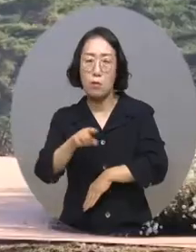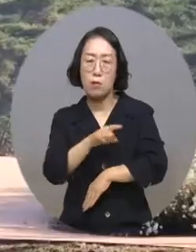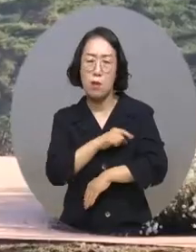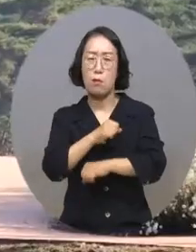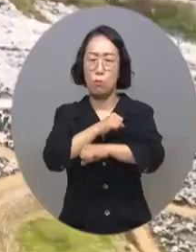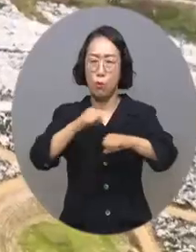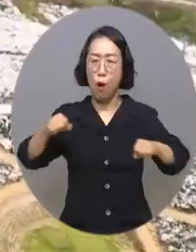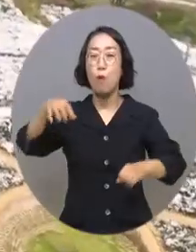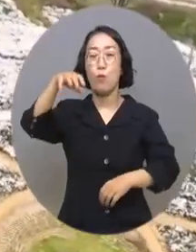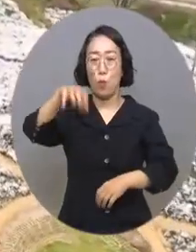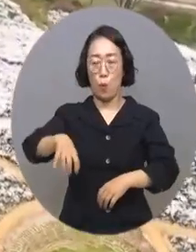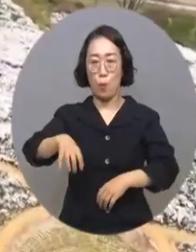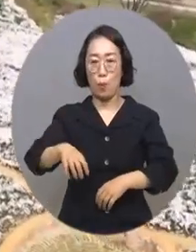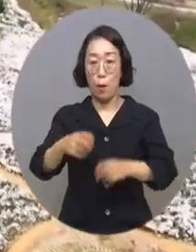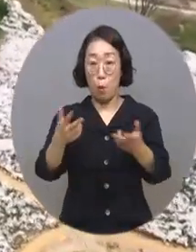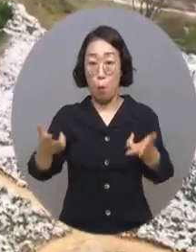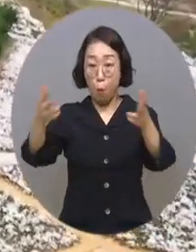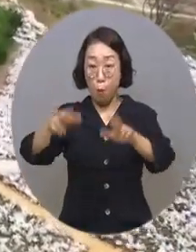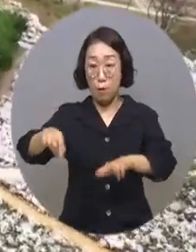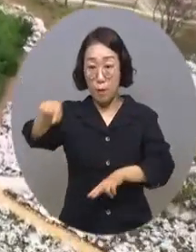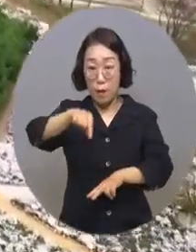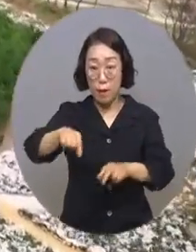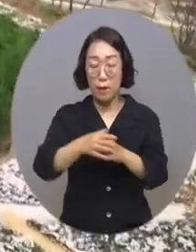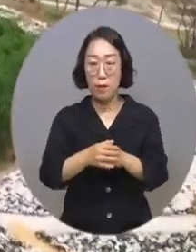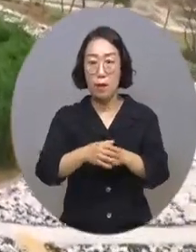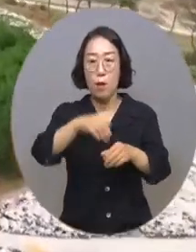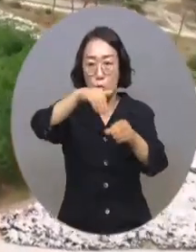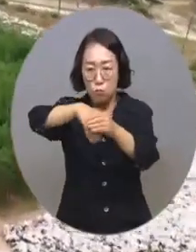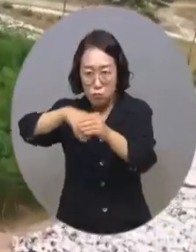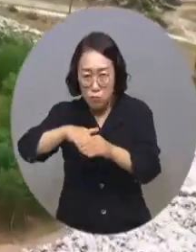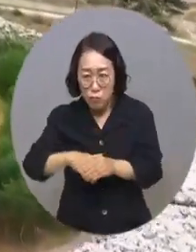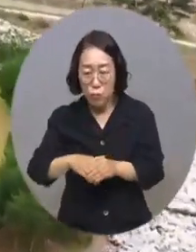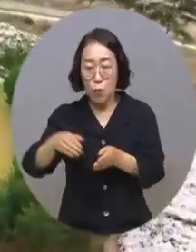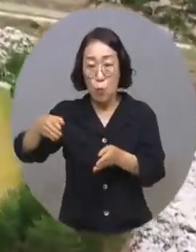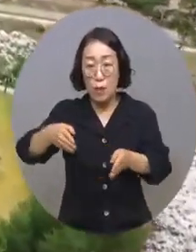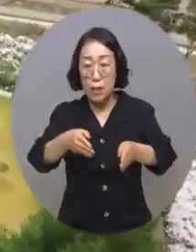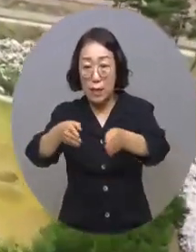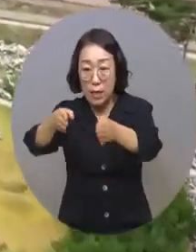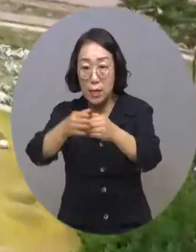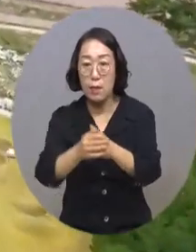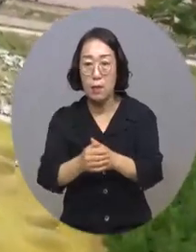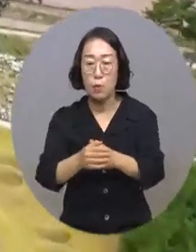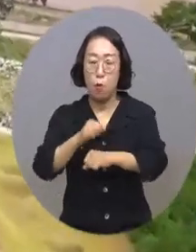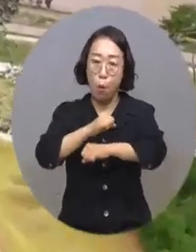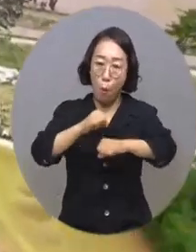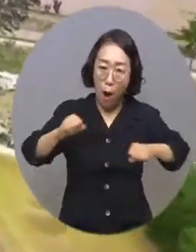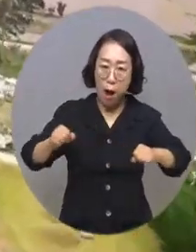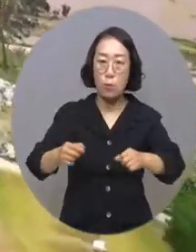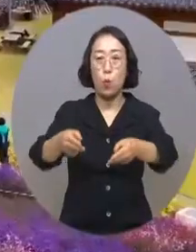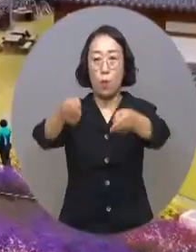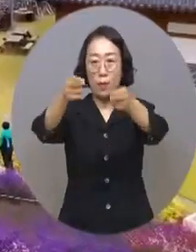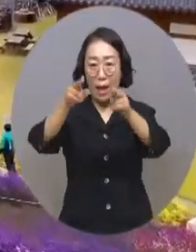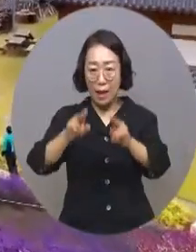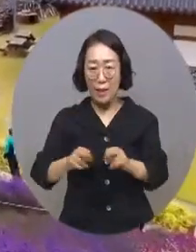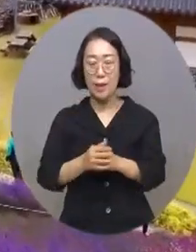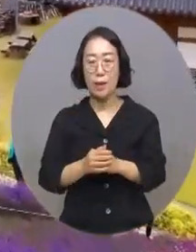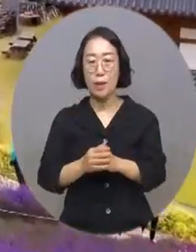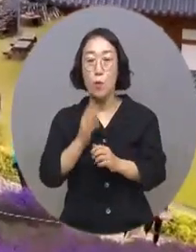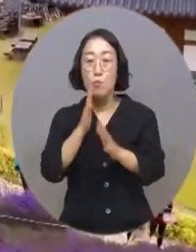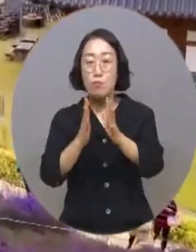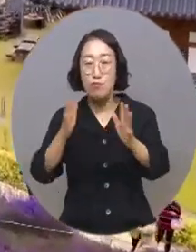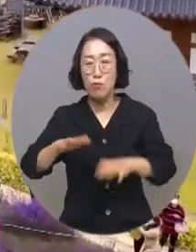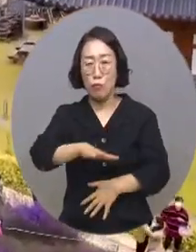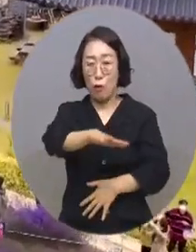면적입니다. 공원에는 구절초 식재지와 산책로를 비롯해 다목적 광장과 출렁다리,